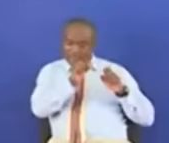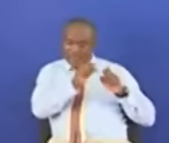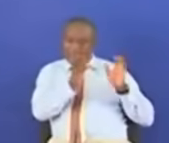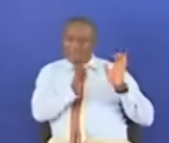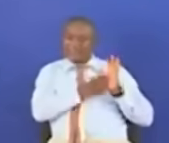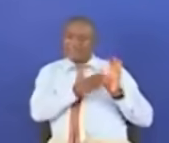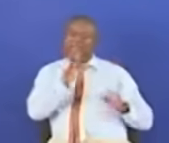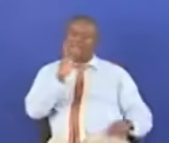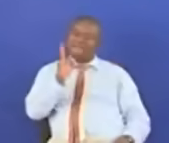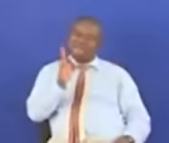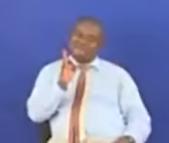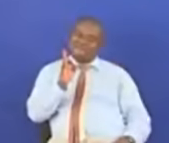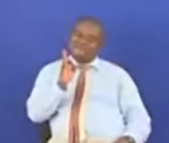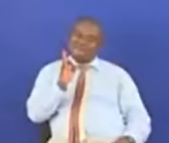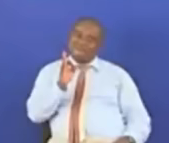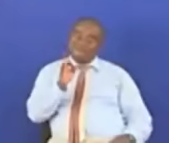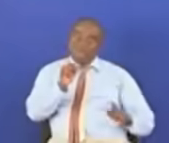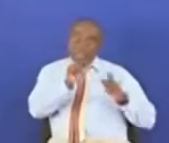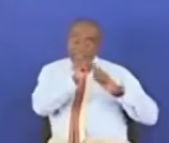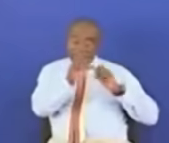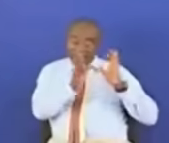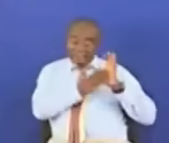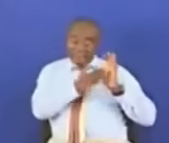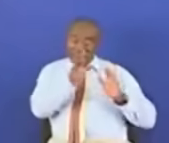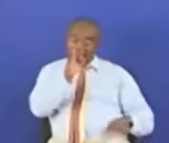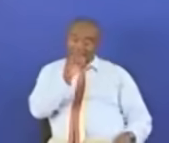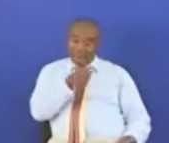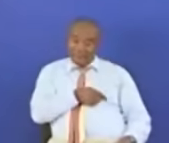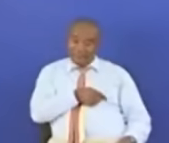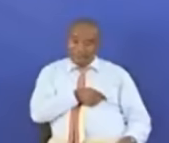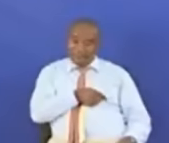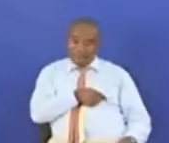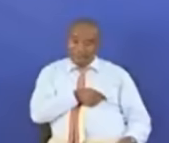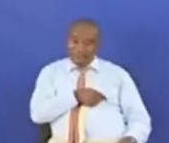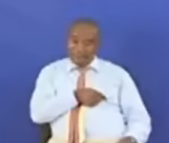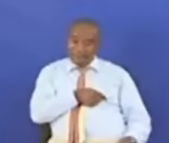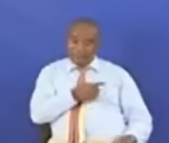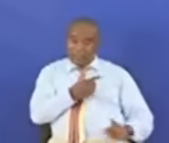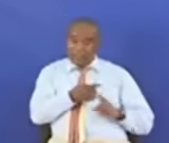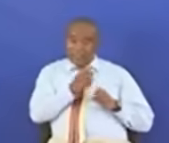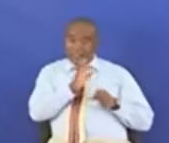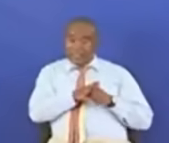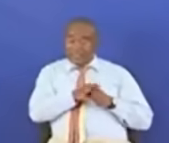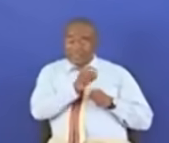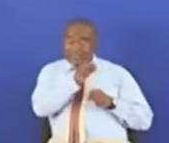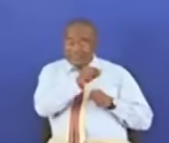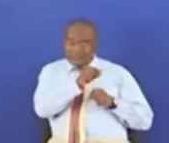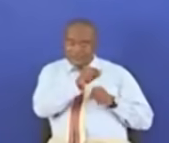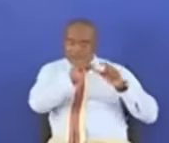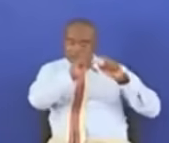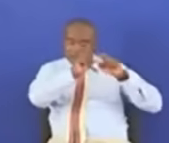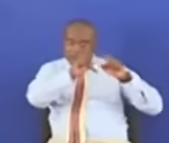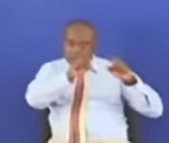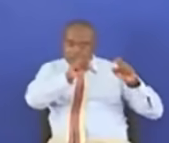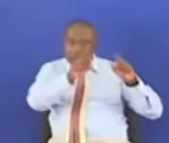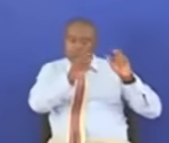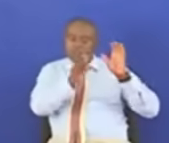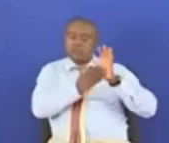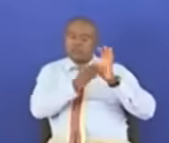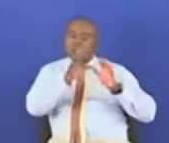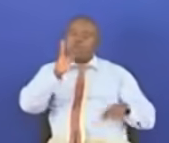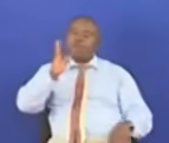9F. Ibara ya 9F. Na mara nyingi ibara hiyo haisomwi vizuri. Ibara ya